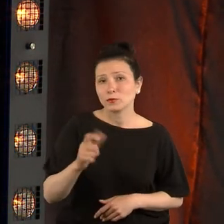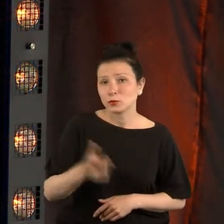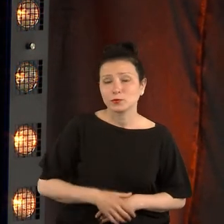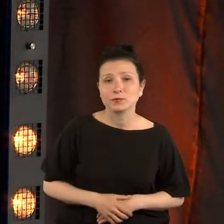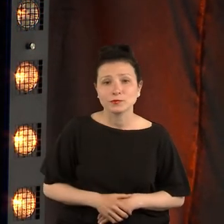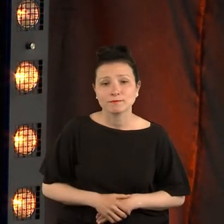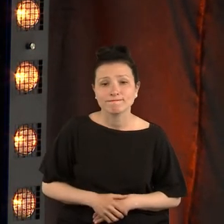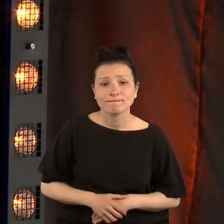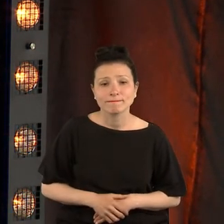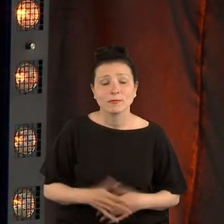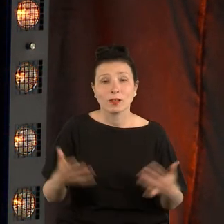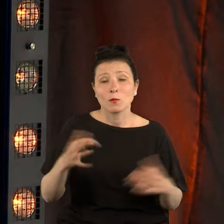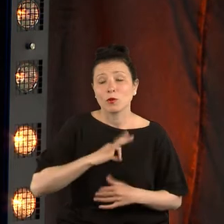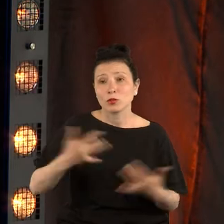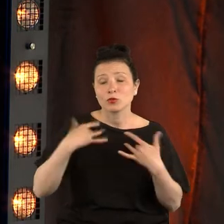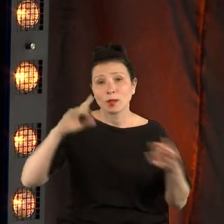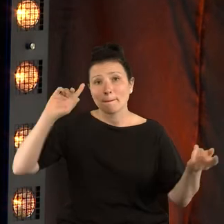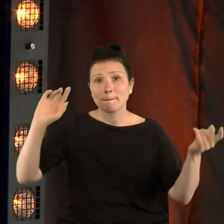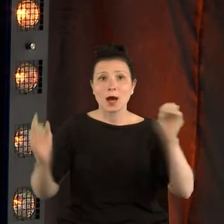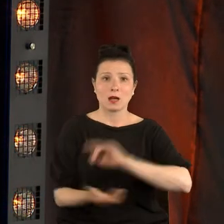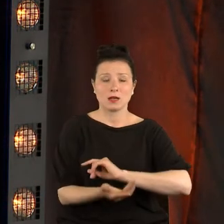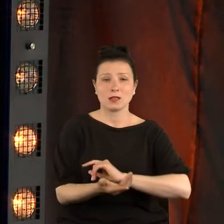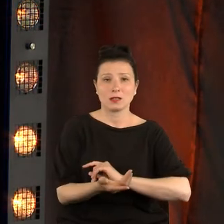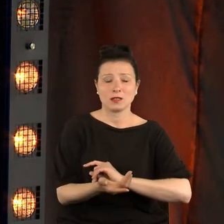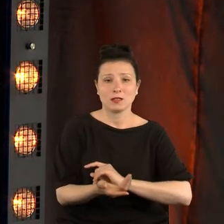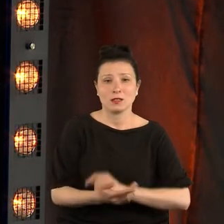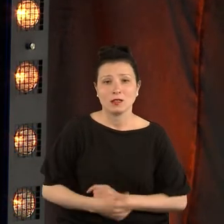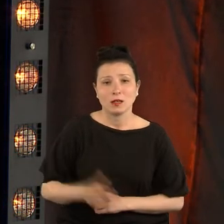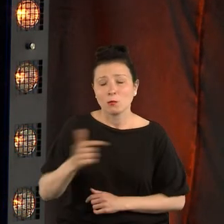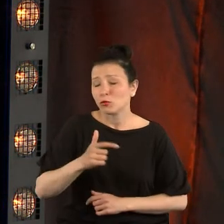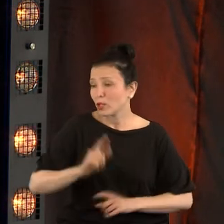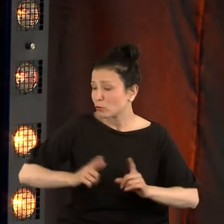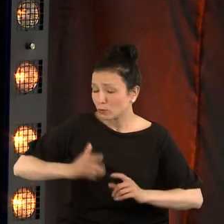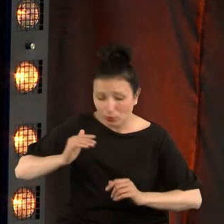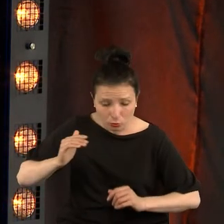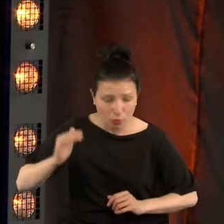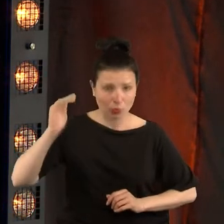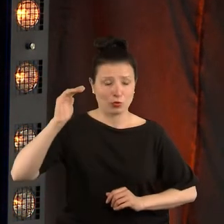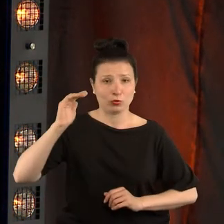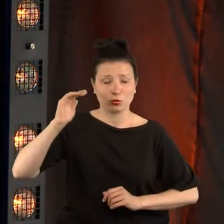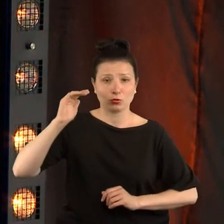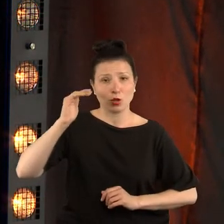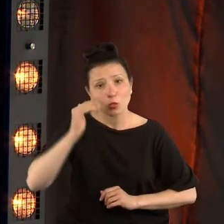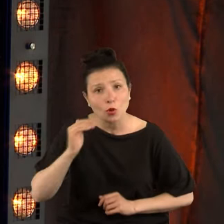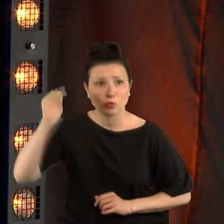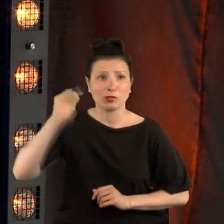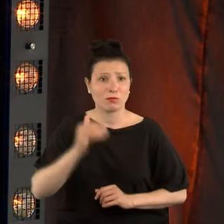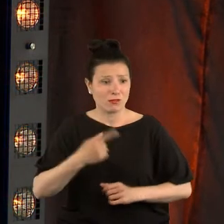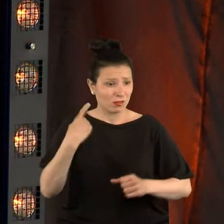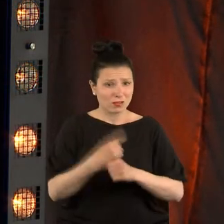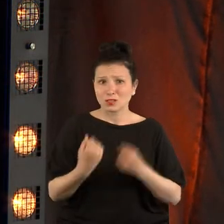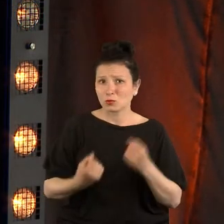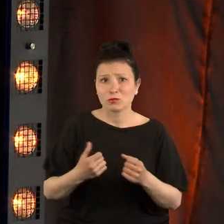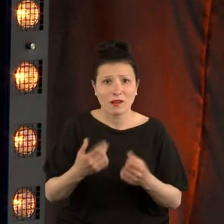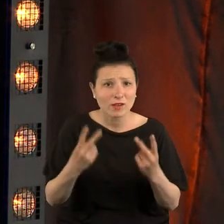no, życie mi się wywróciło do góry nogami, bo musiałem szybko dorosnąć, bardzo szybko dorosnąć, bo takie decyzje trzeba było szybko podjąć,